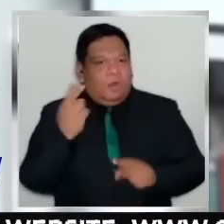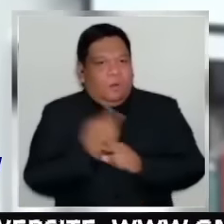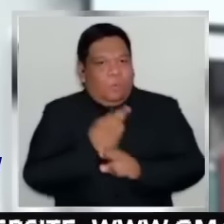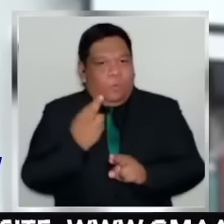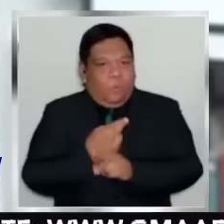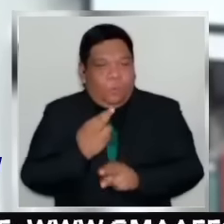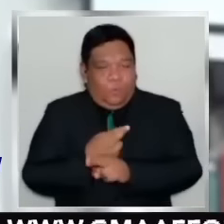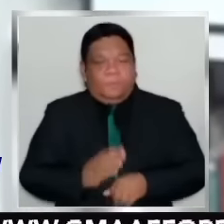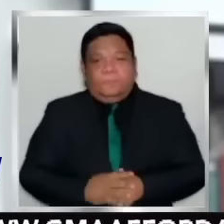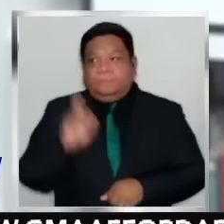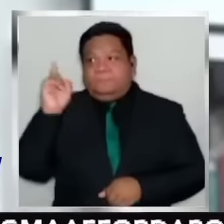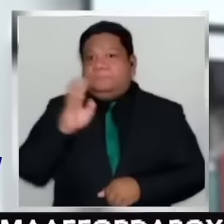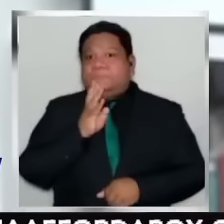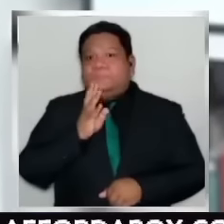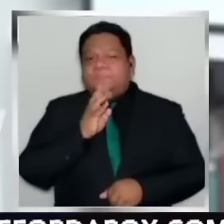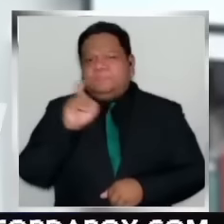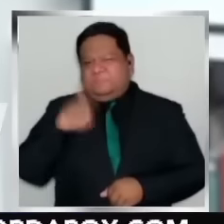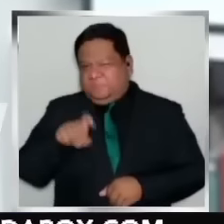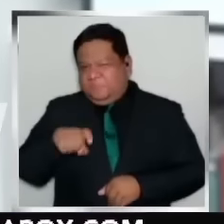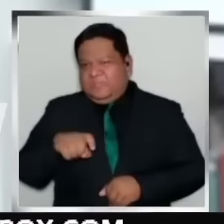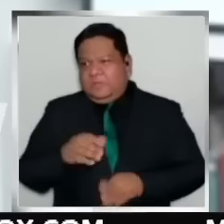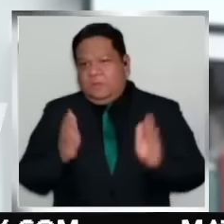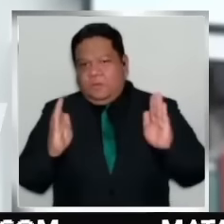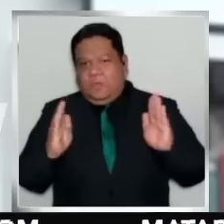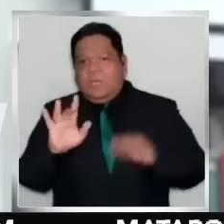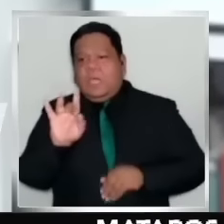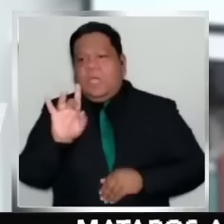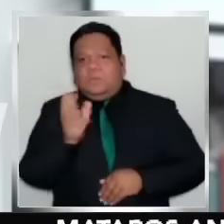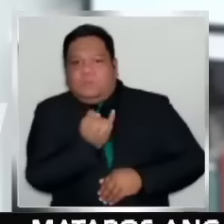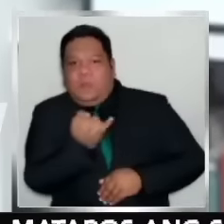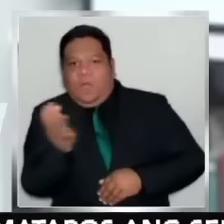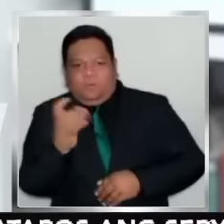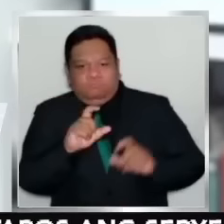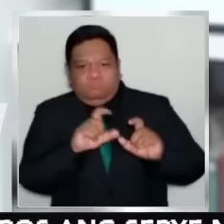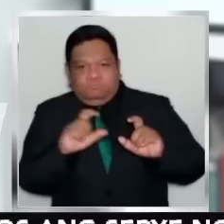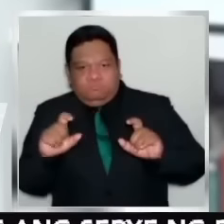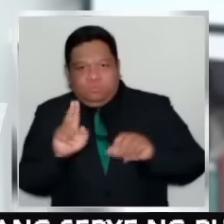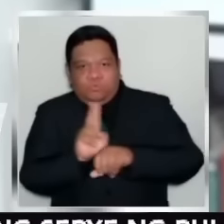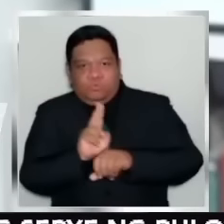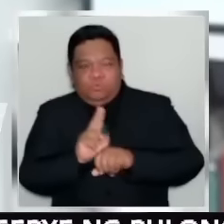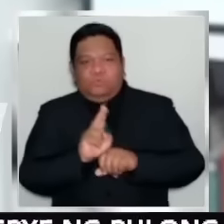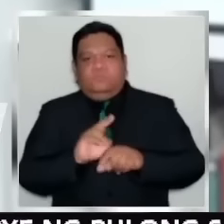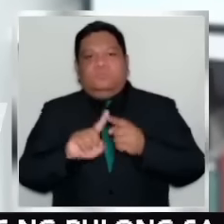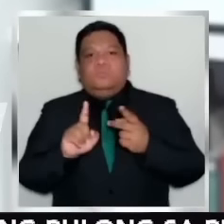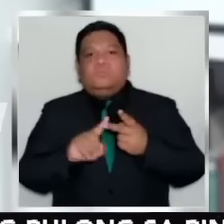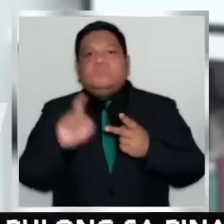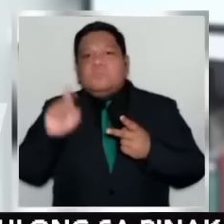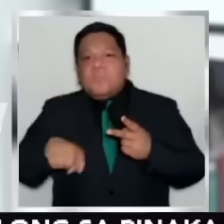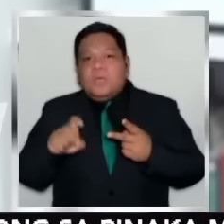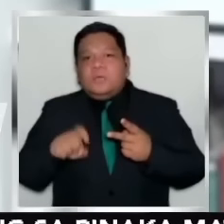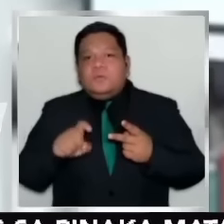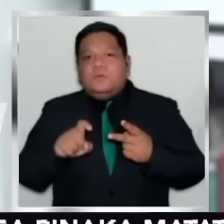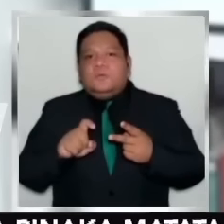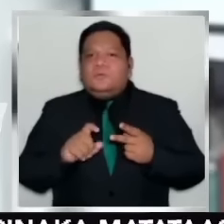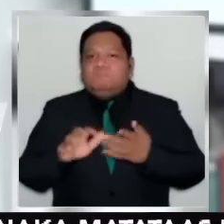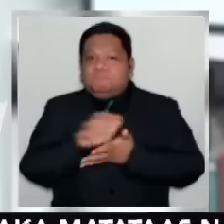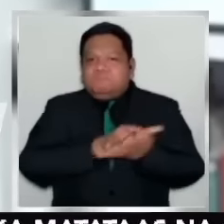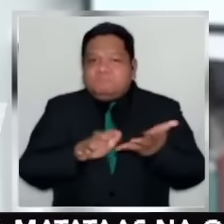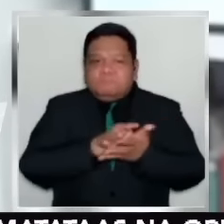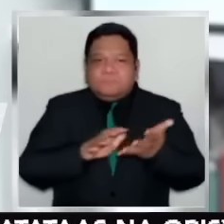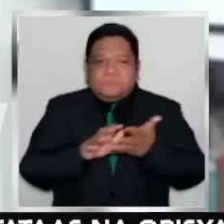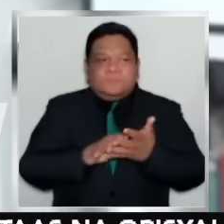mo, dapat hindi bababa na 8 characters. Kailangang gumamit ka ng mixture of uppercase, lowercase,